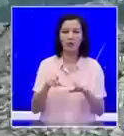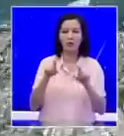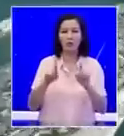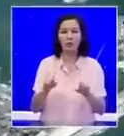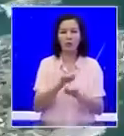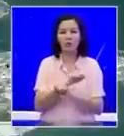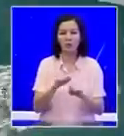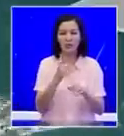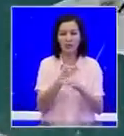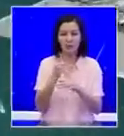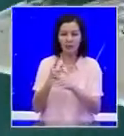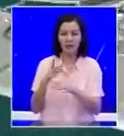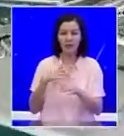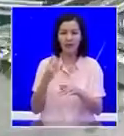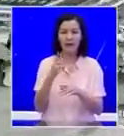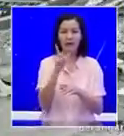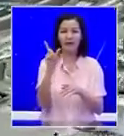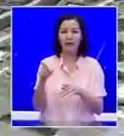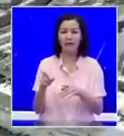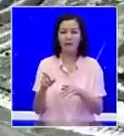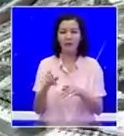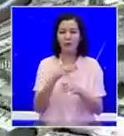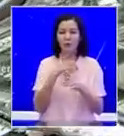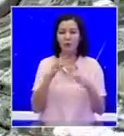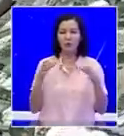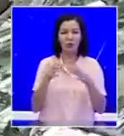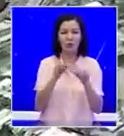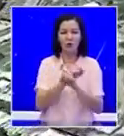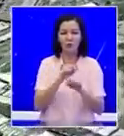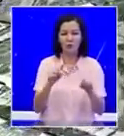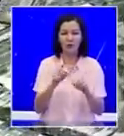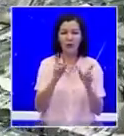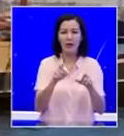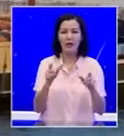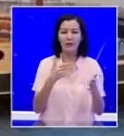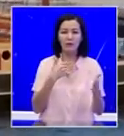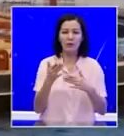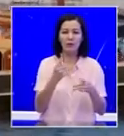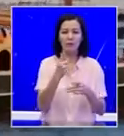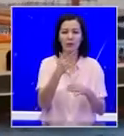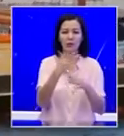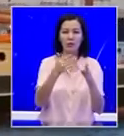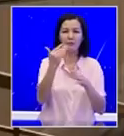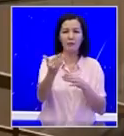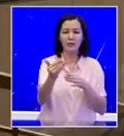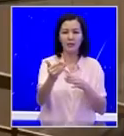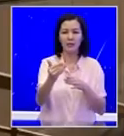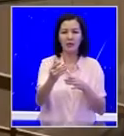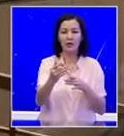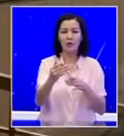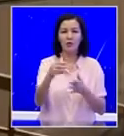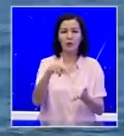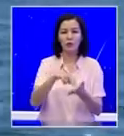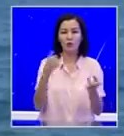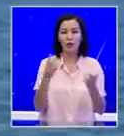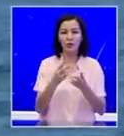тыйым салынған. Сонымен қатар екі адамнан артық жиналуға болмайды. Адамдар өзара 1,5 метр ара қашықтықты сақтаулары шарт.